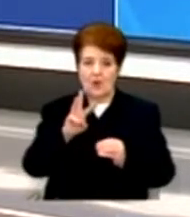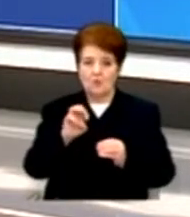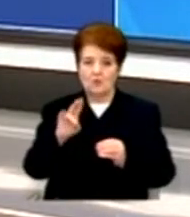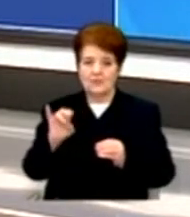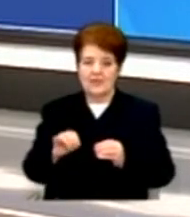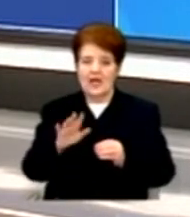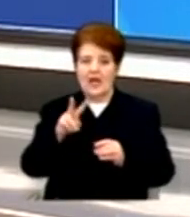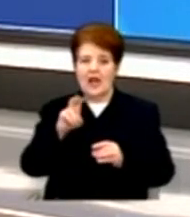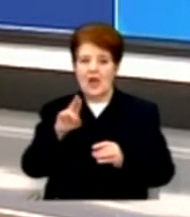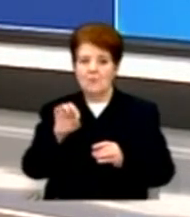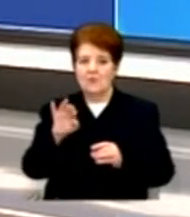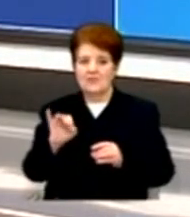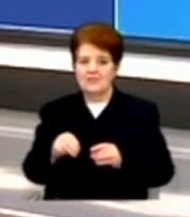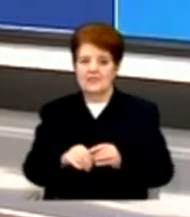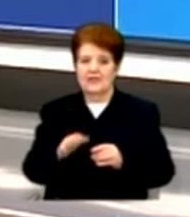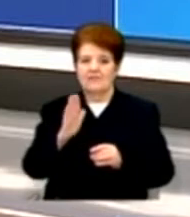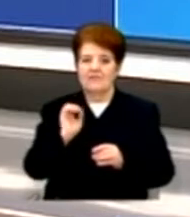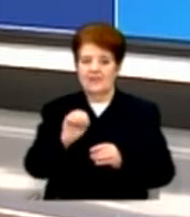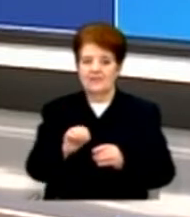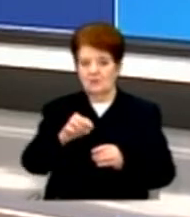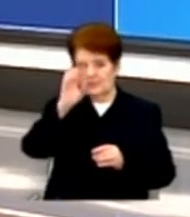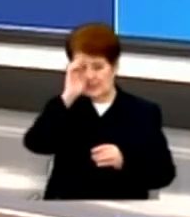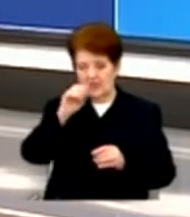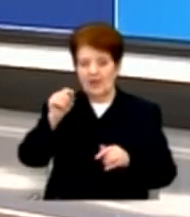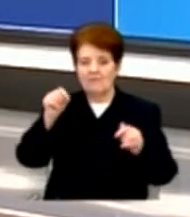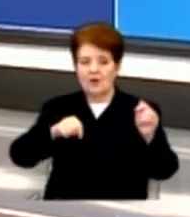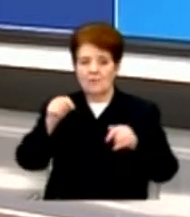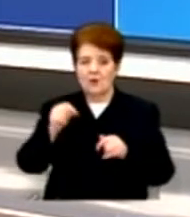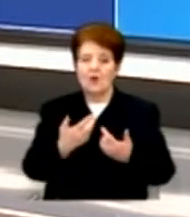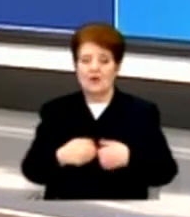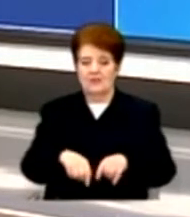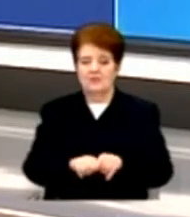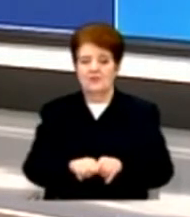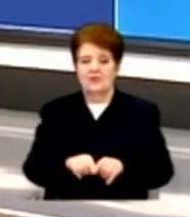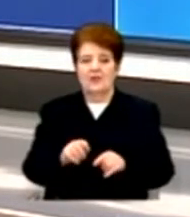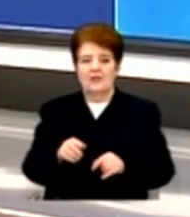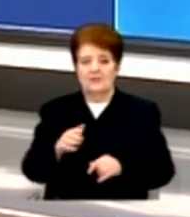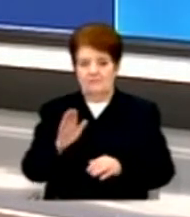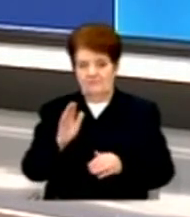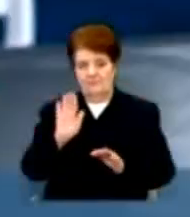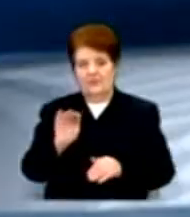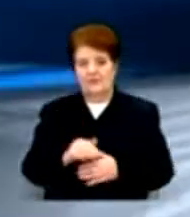cădea lapoviță. În vestul țării va ploua în continuare. Deocamdată atât, o seară cât mai frumoasă!